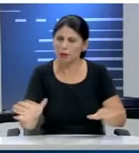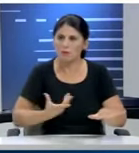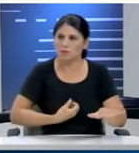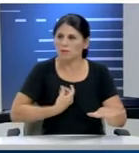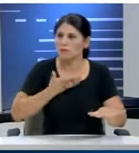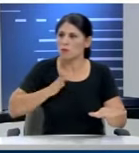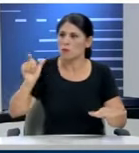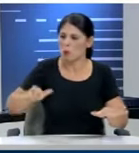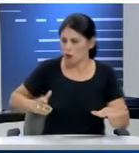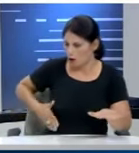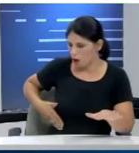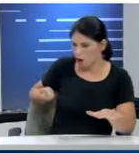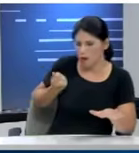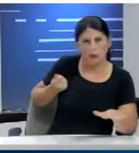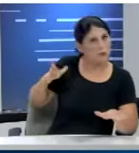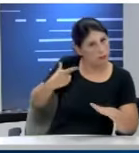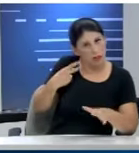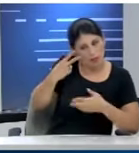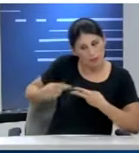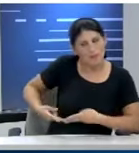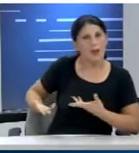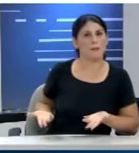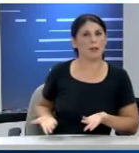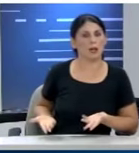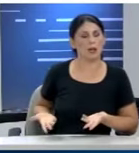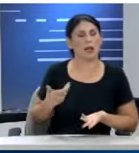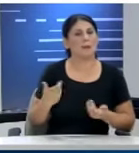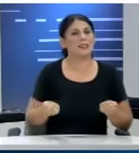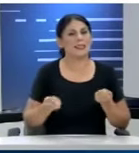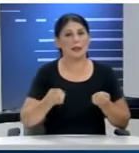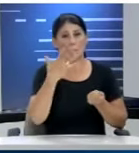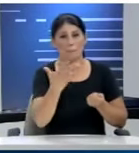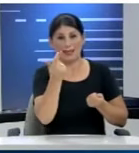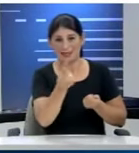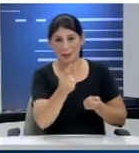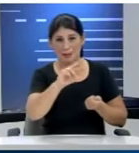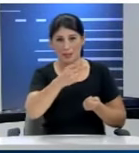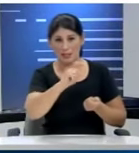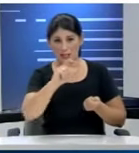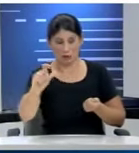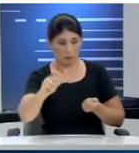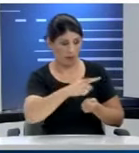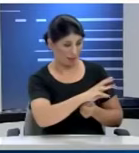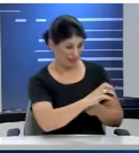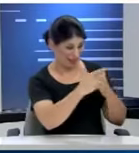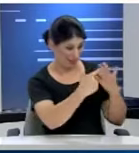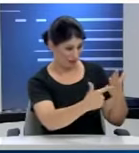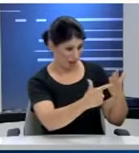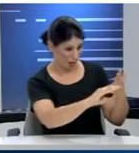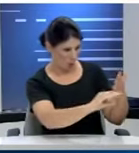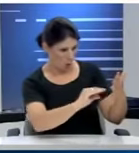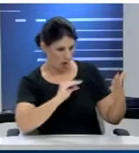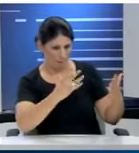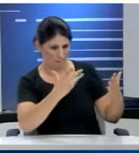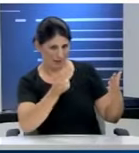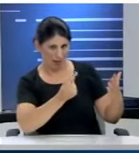του. Αυτό που κάναμε ήταν να πάρουμε 5,5 δισεκατομμύρια από τα 37, να πούμε ότι κάποια